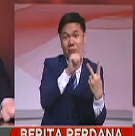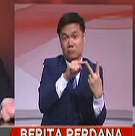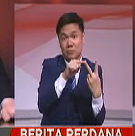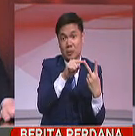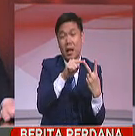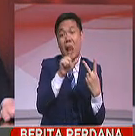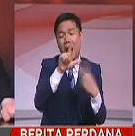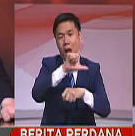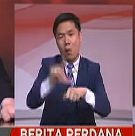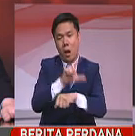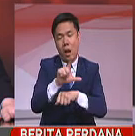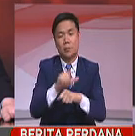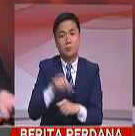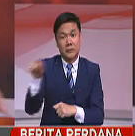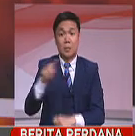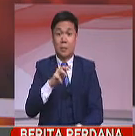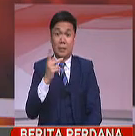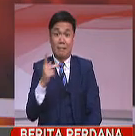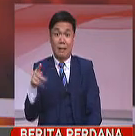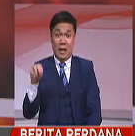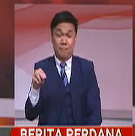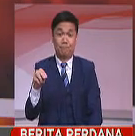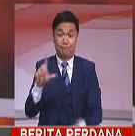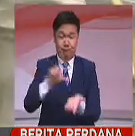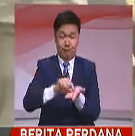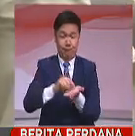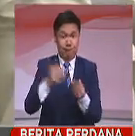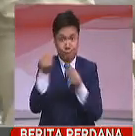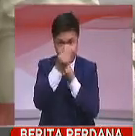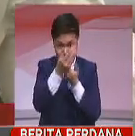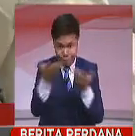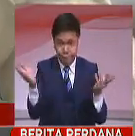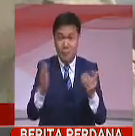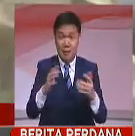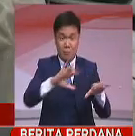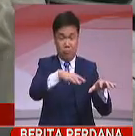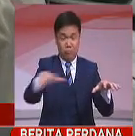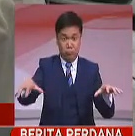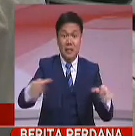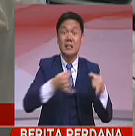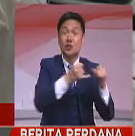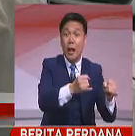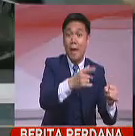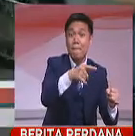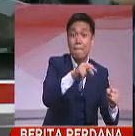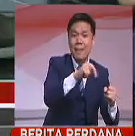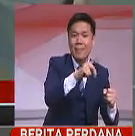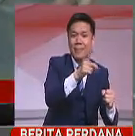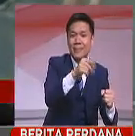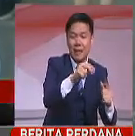dan juga Labuan. Kementerian Kesihatan menerusi kenyataan medianya memaklumkan kluster Jalan Padan Indah